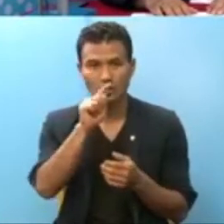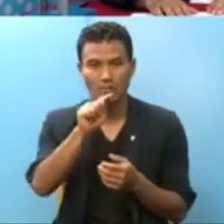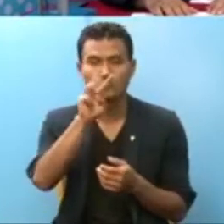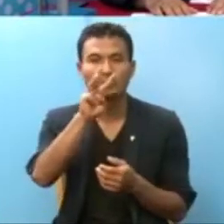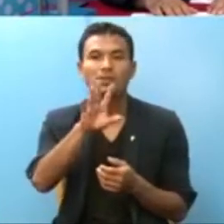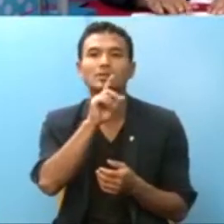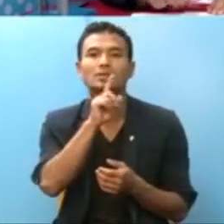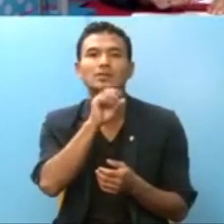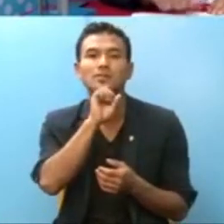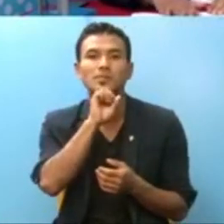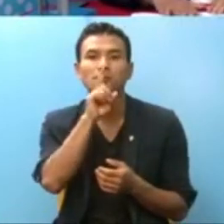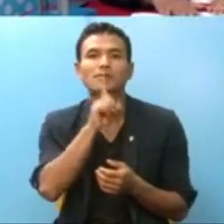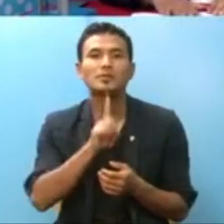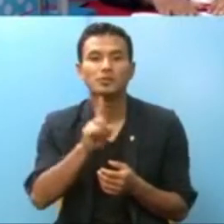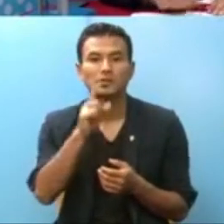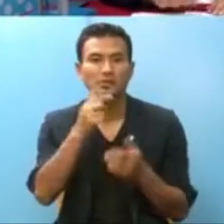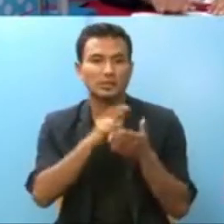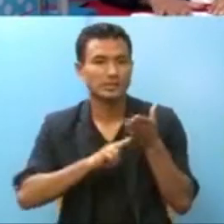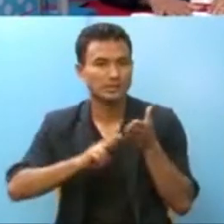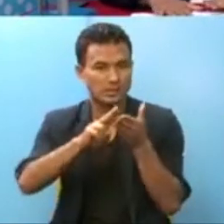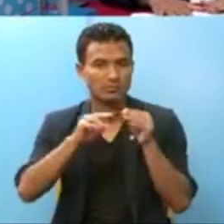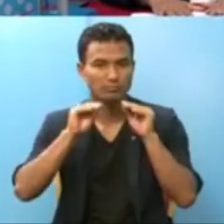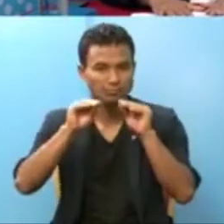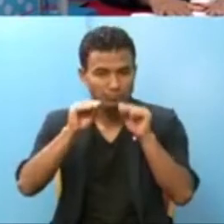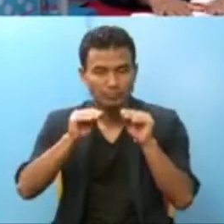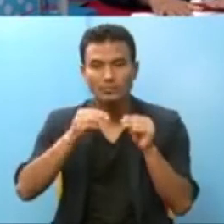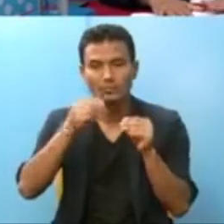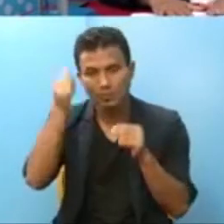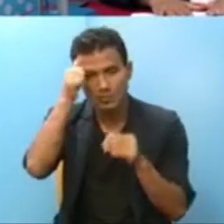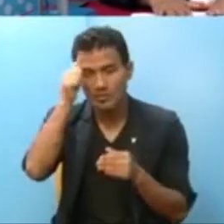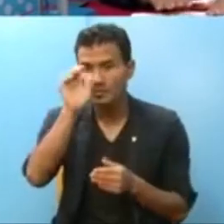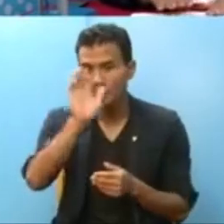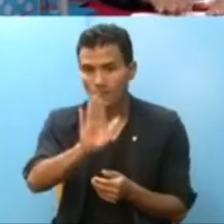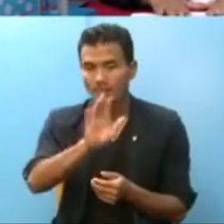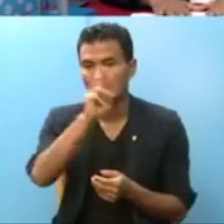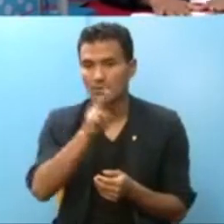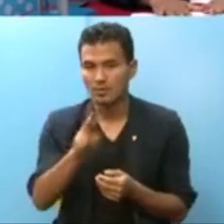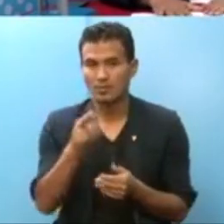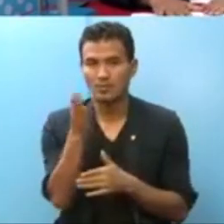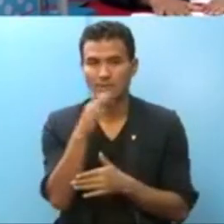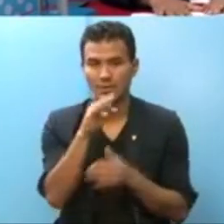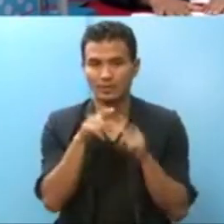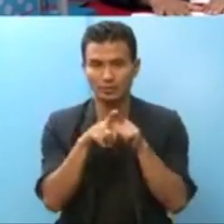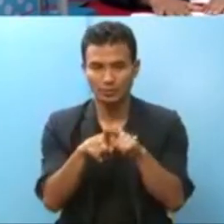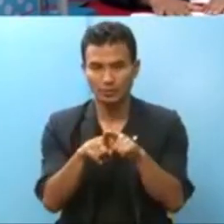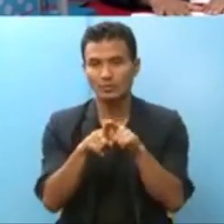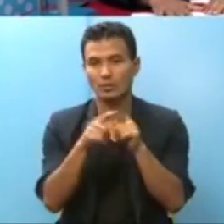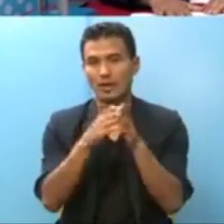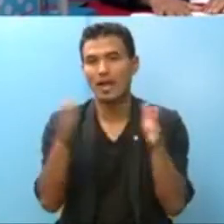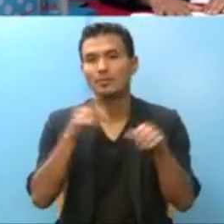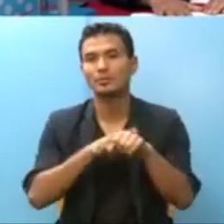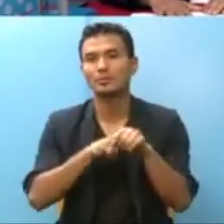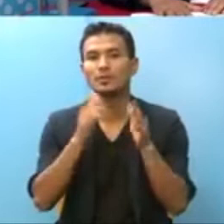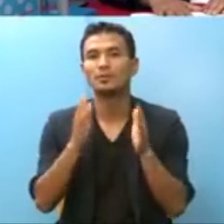वर्षा को तिर्गन गिश्य विद्ध्याले मां अध्यापन गर्नुवाई को अनुबग छो रा मंत्राले सगा लामो